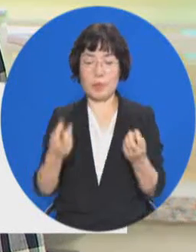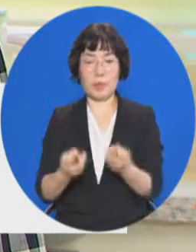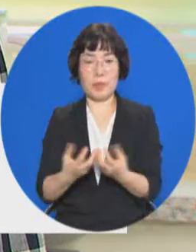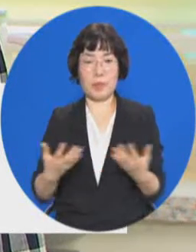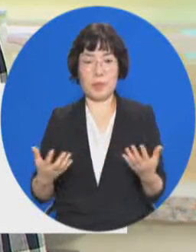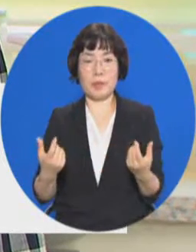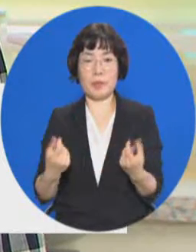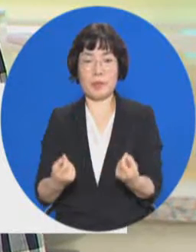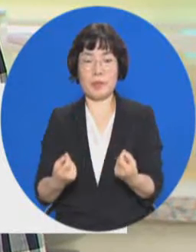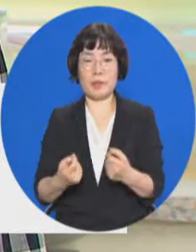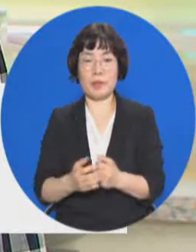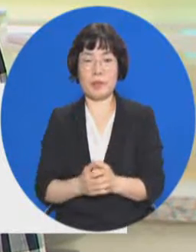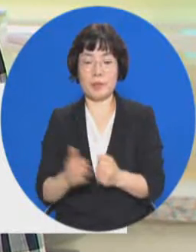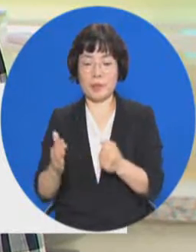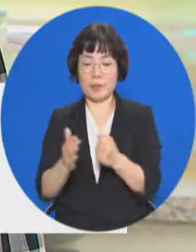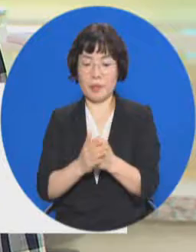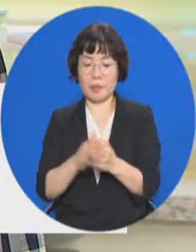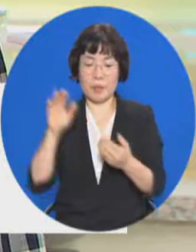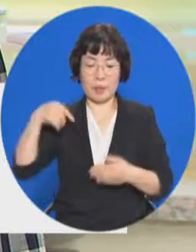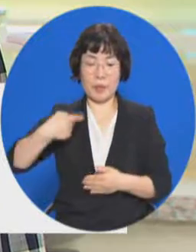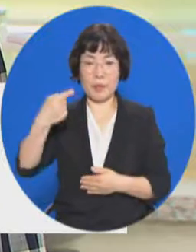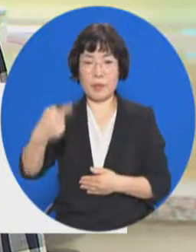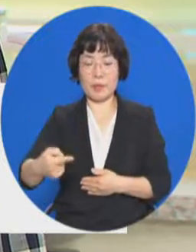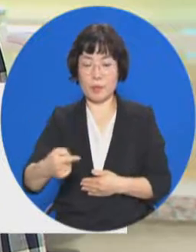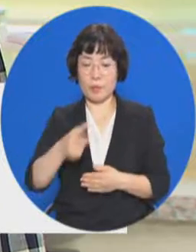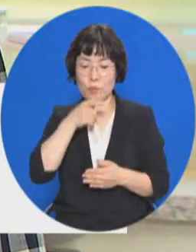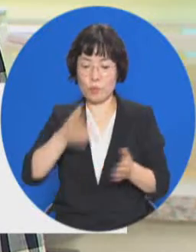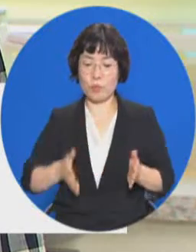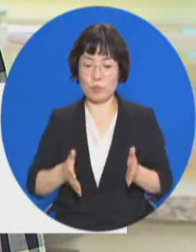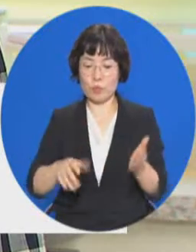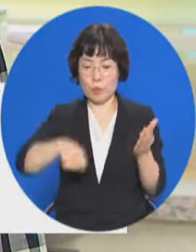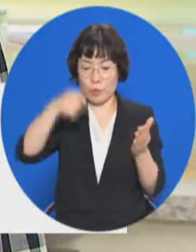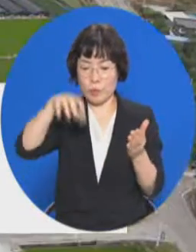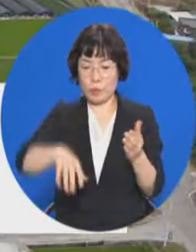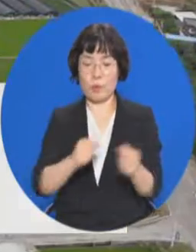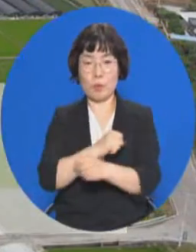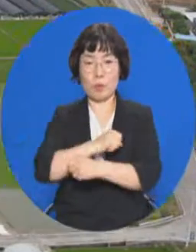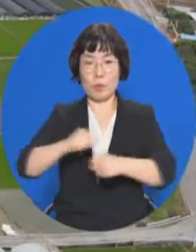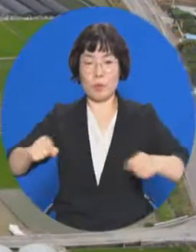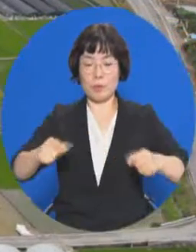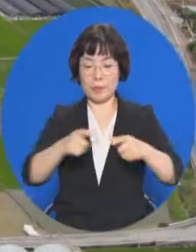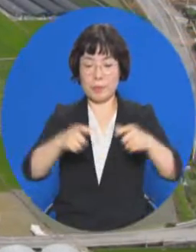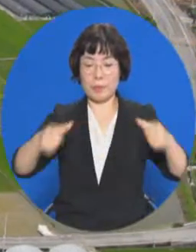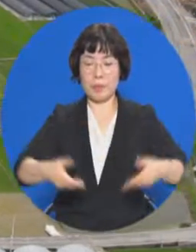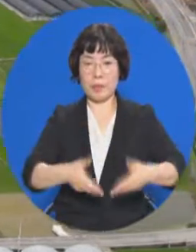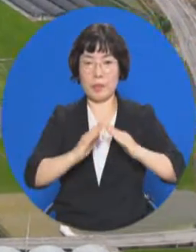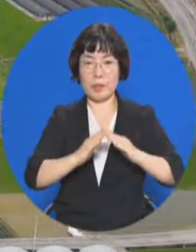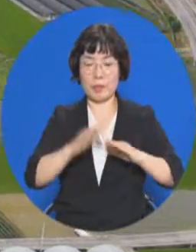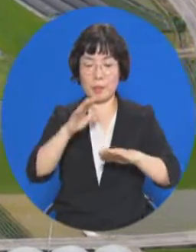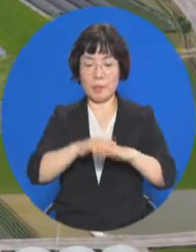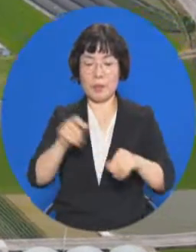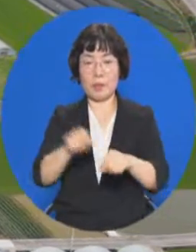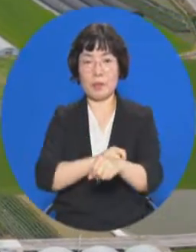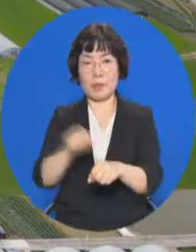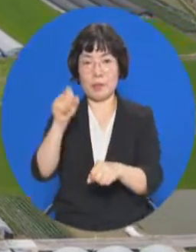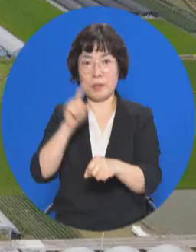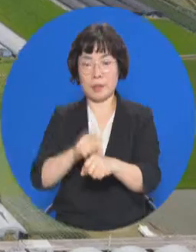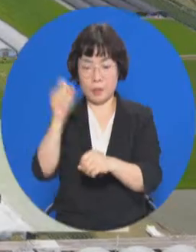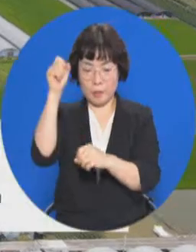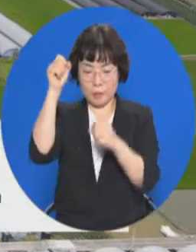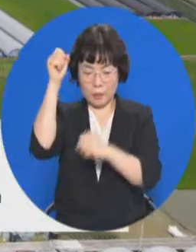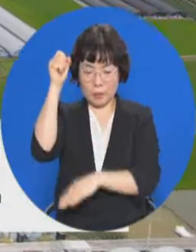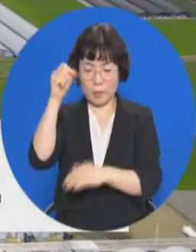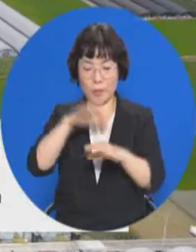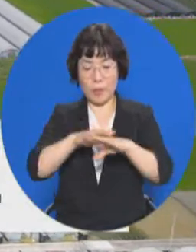같습니다. 그래서 추후에는 배수장 확장도. 하지만 해당 농지의 특성상 근본적인